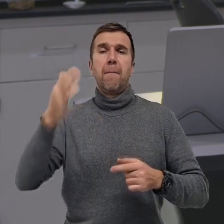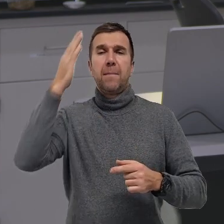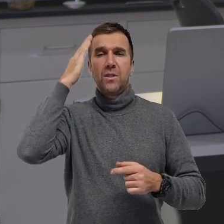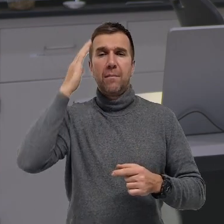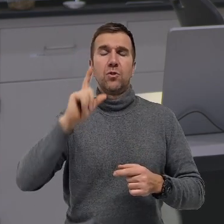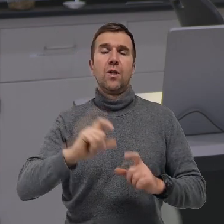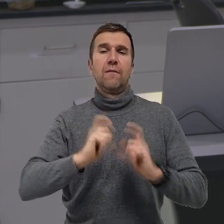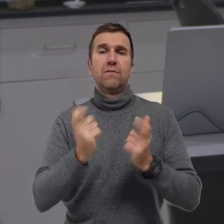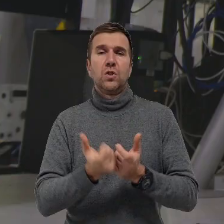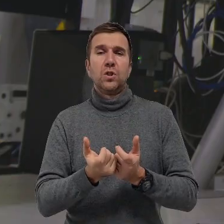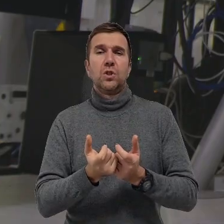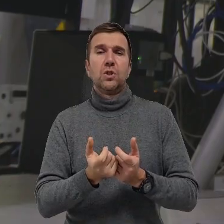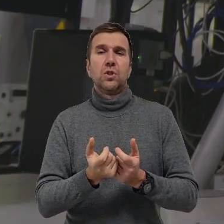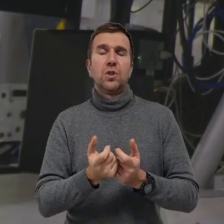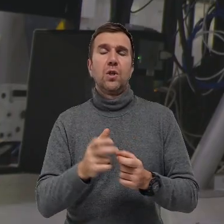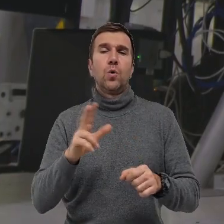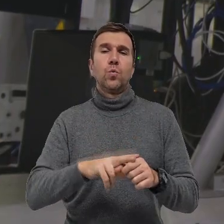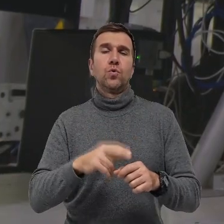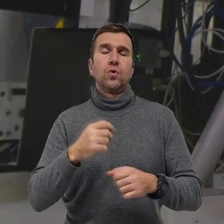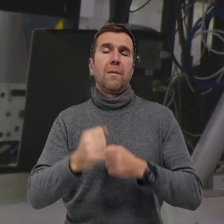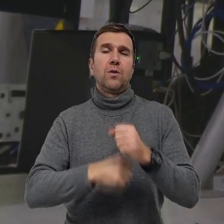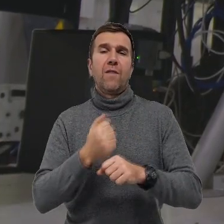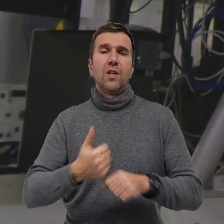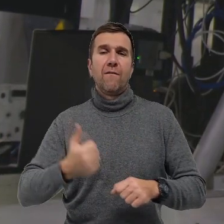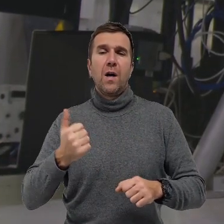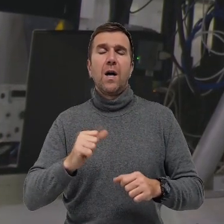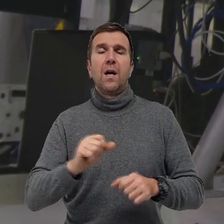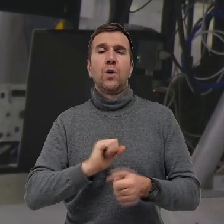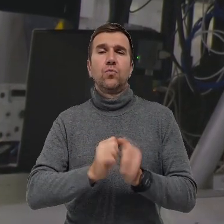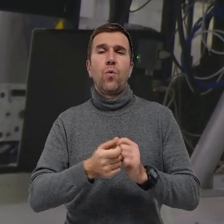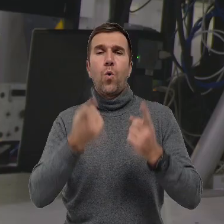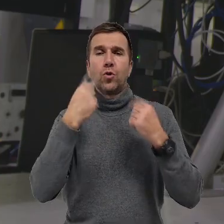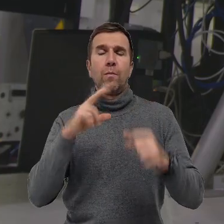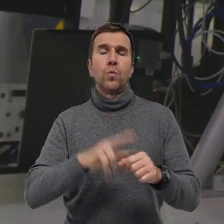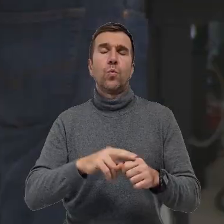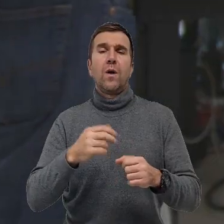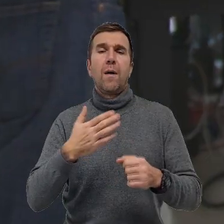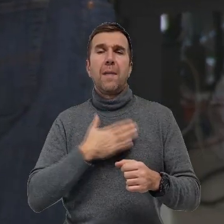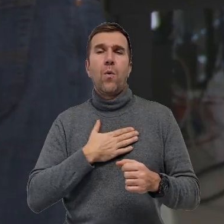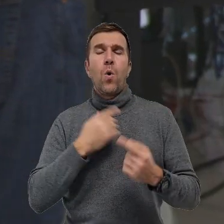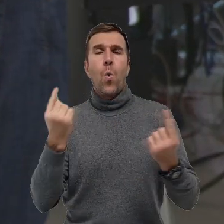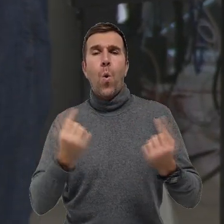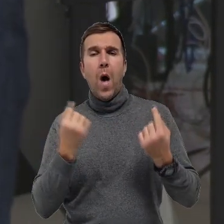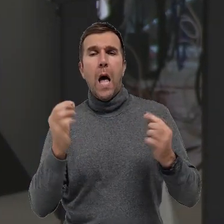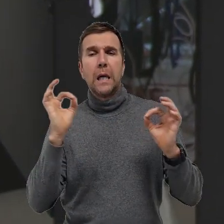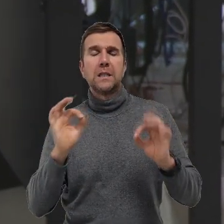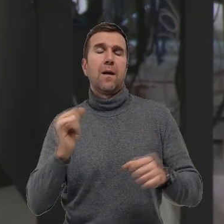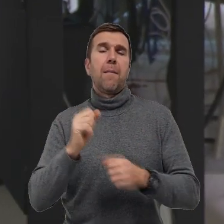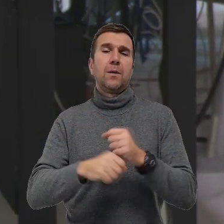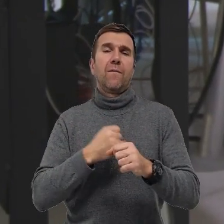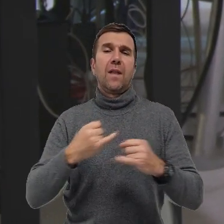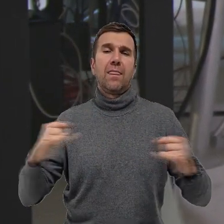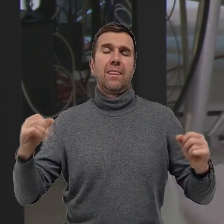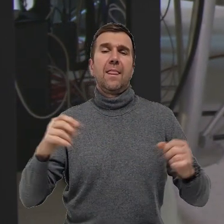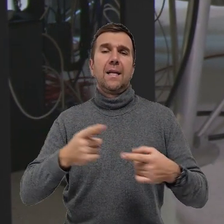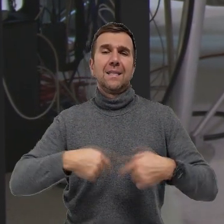przyznam, że wszyscy menedżerowie dobrzy, z którymi pracowałem, to raczej są osoby, które po prostu już kiedyś miały okazję pozarządzać jednym czy